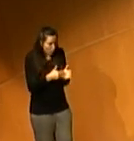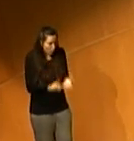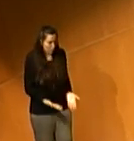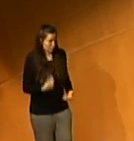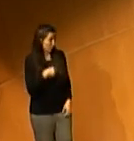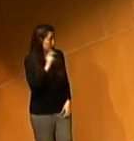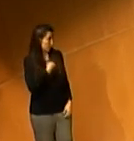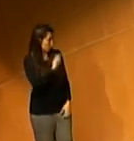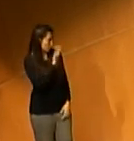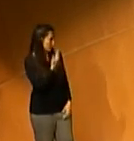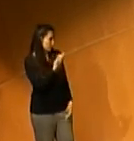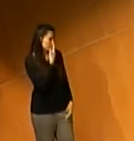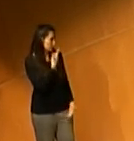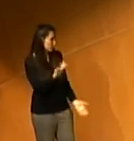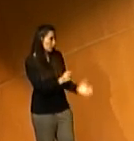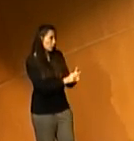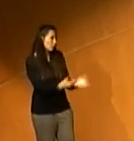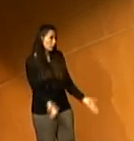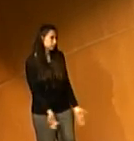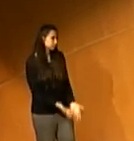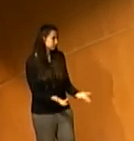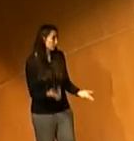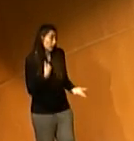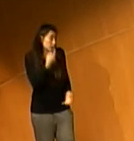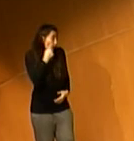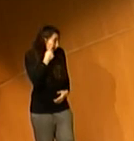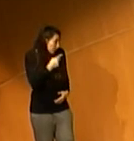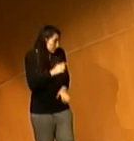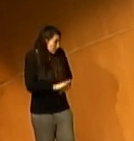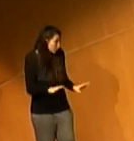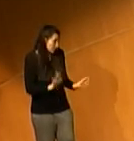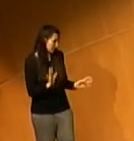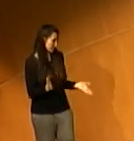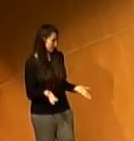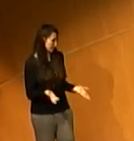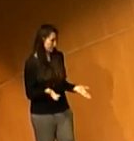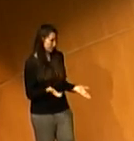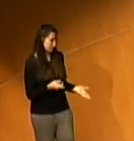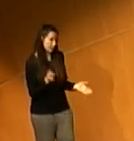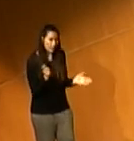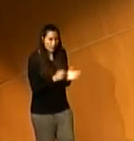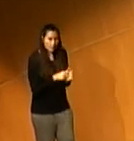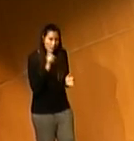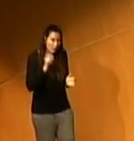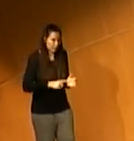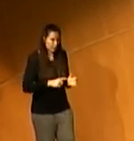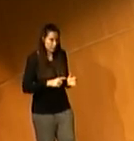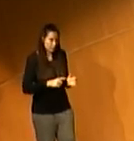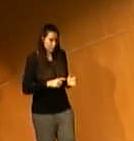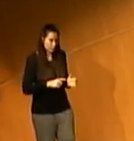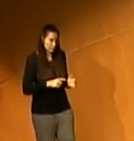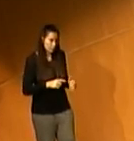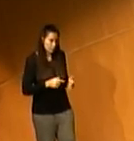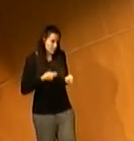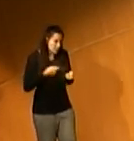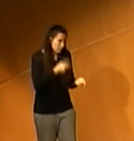ne sais pas, mais au bout d'un moment, c'était juste une remarque. Mais bon, il faut quand même un peu enfoncer le clou au bout d'un moment, parce que